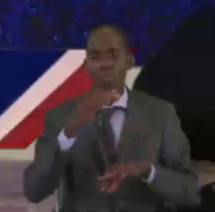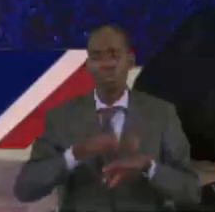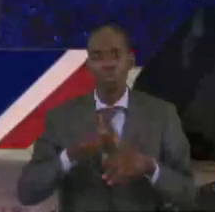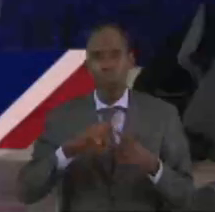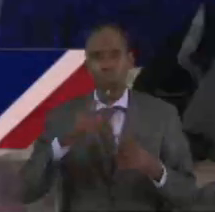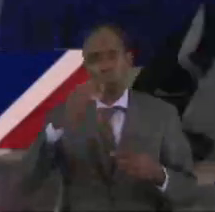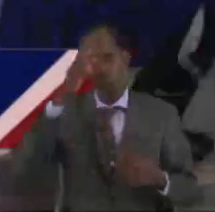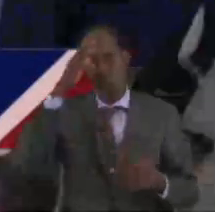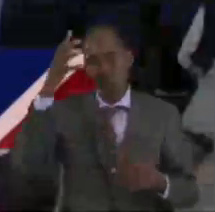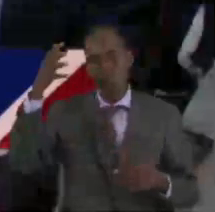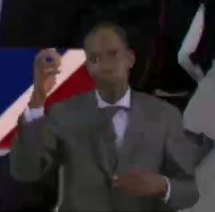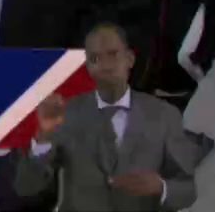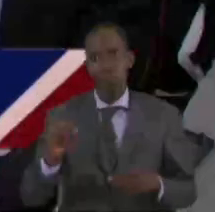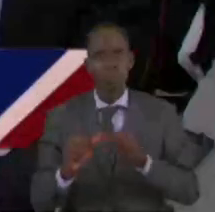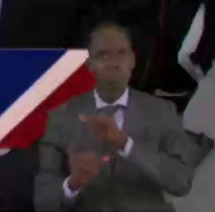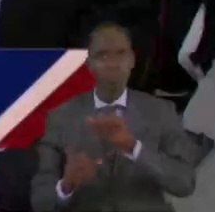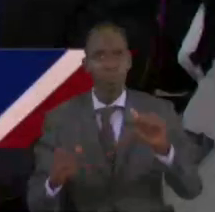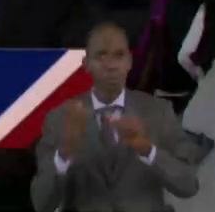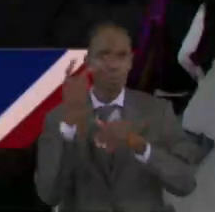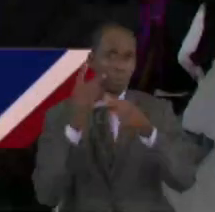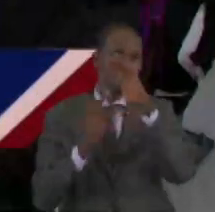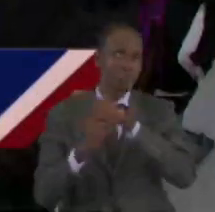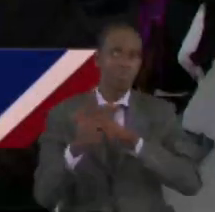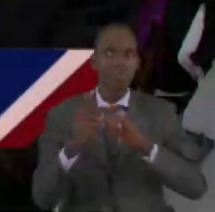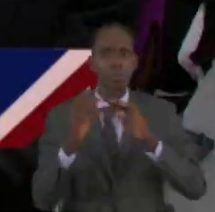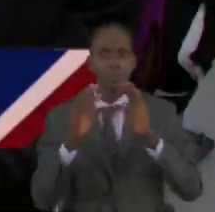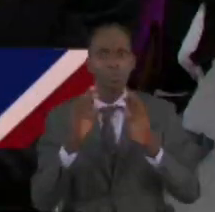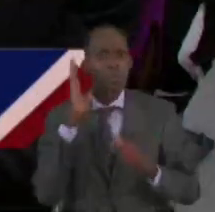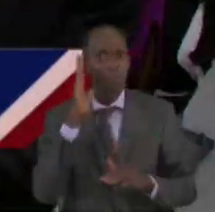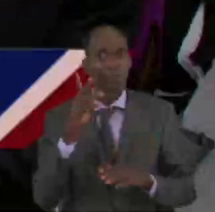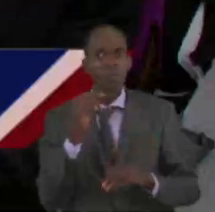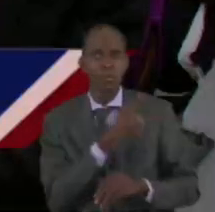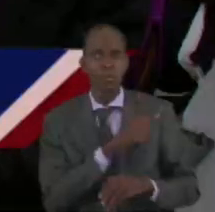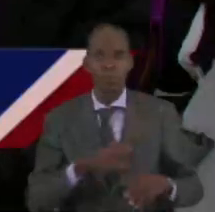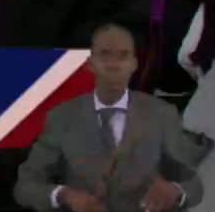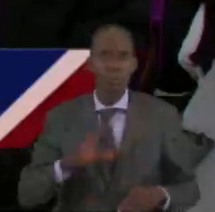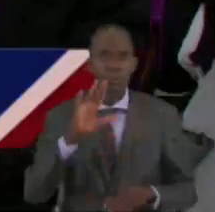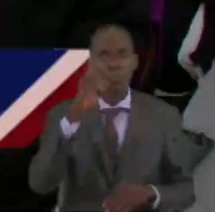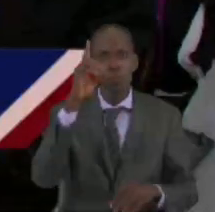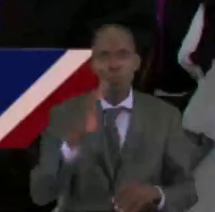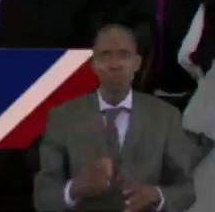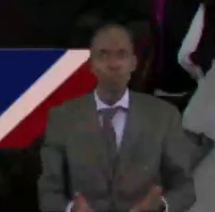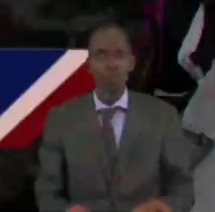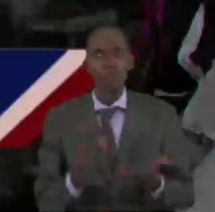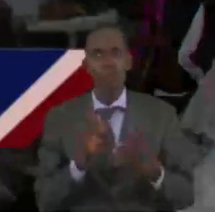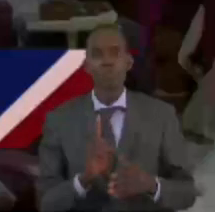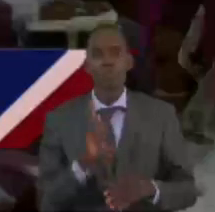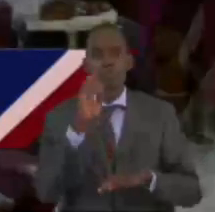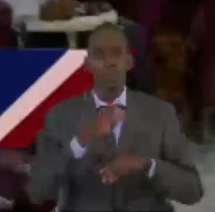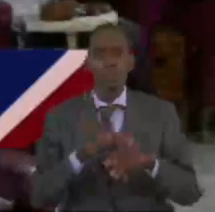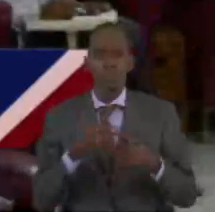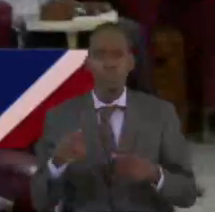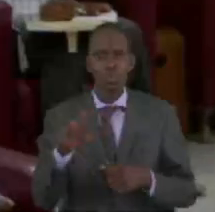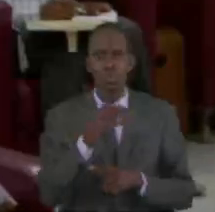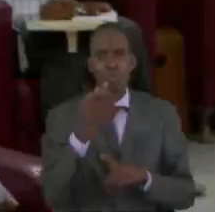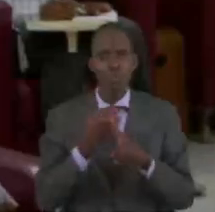Moïse a dit, le Seigneur votre Dieu vous suscitera d'entre vos frères un prophète comme